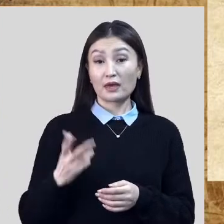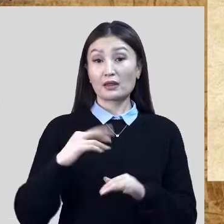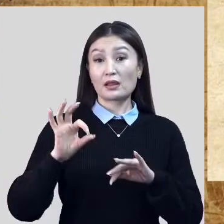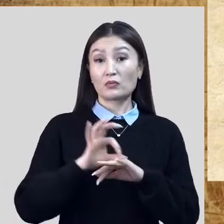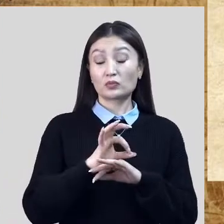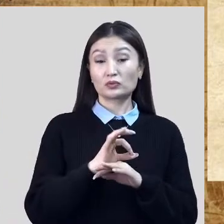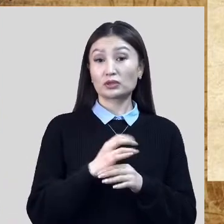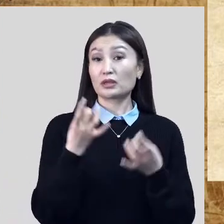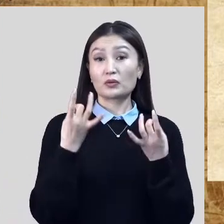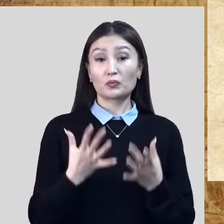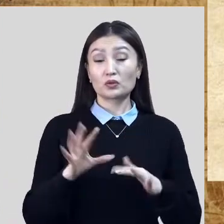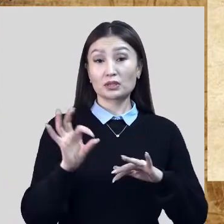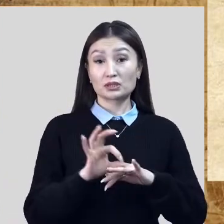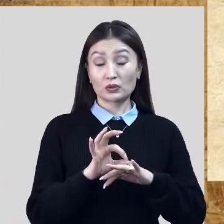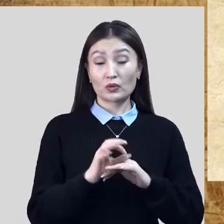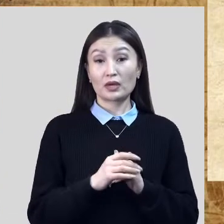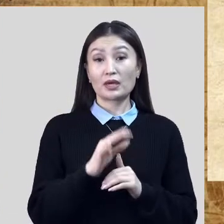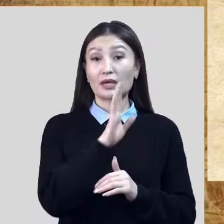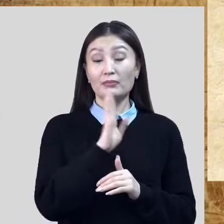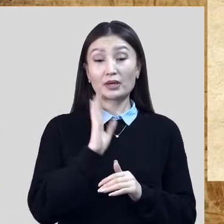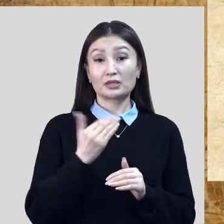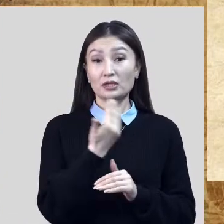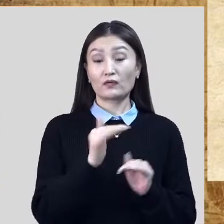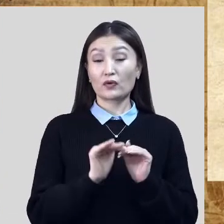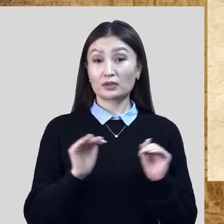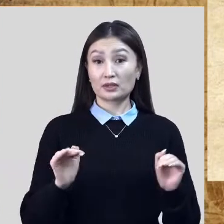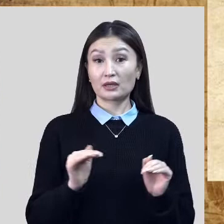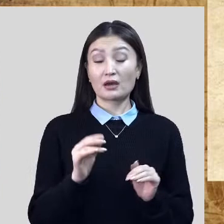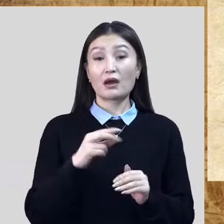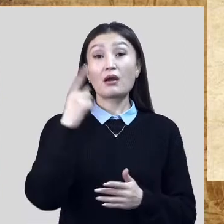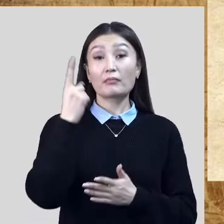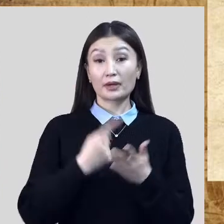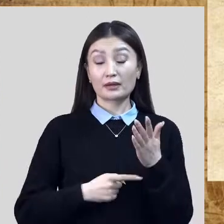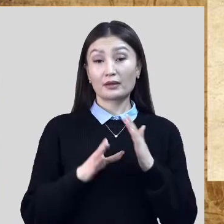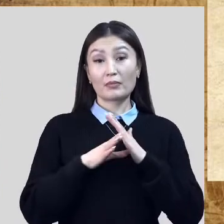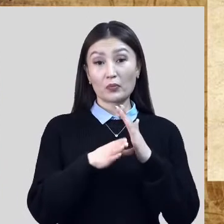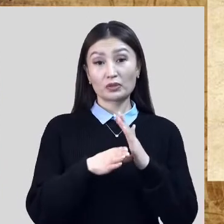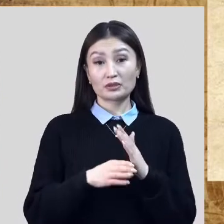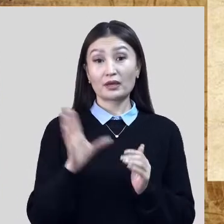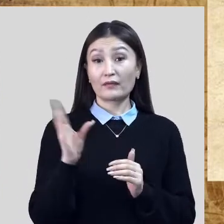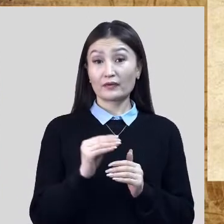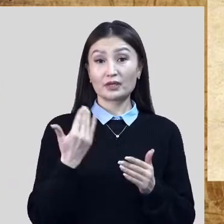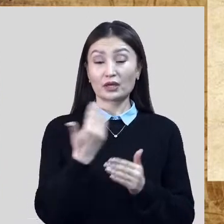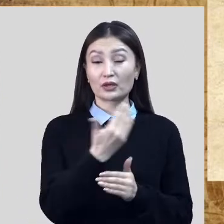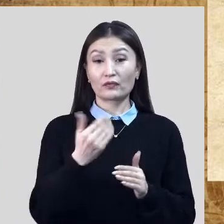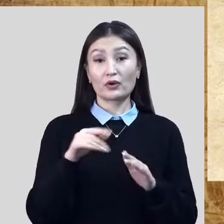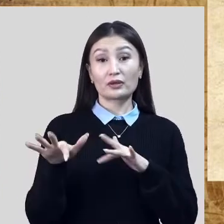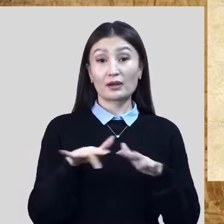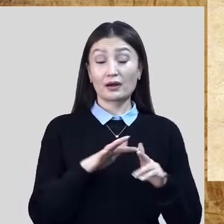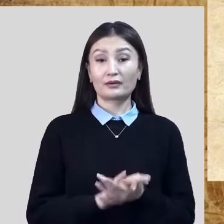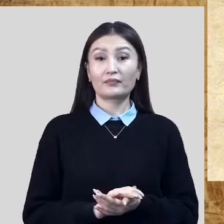мужа она стала не просто женой и матерью его детей, а преданной помощницей во всех его